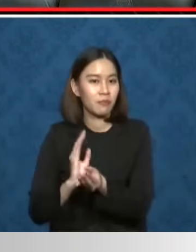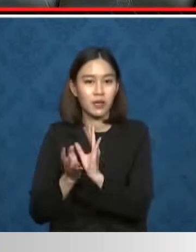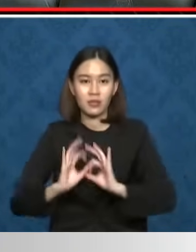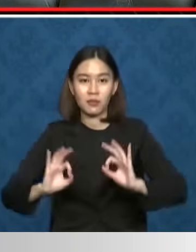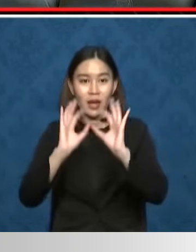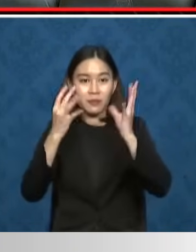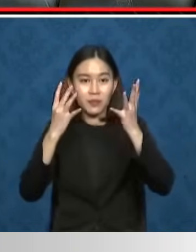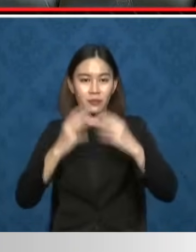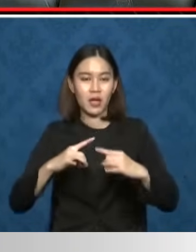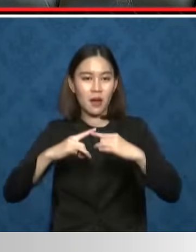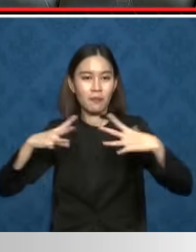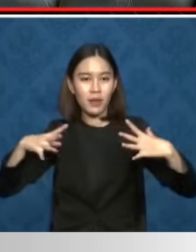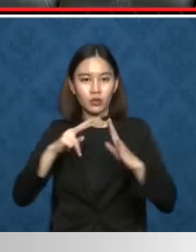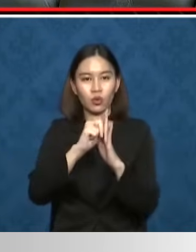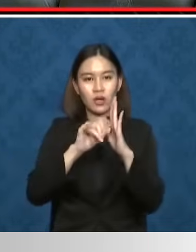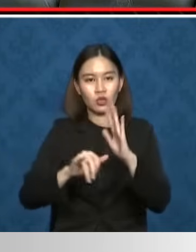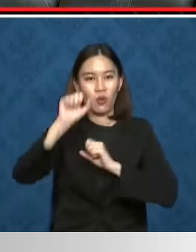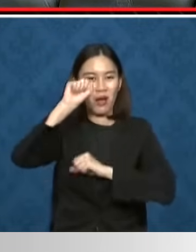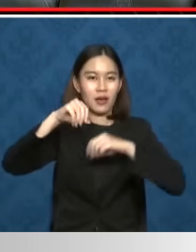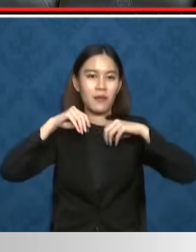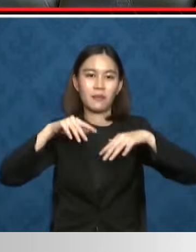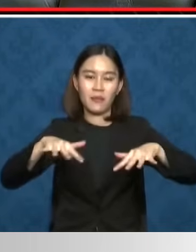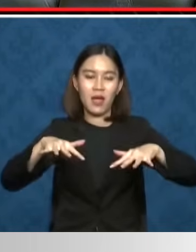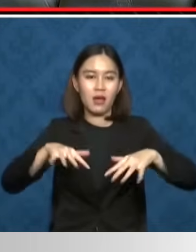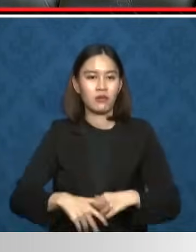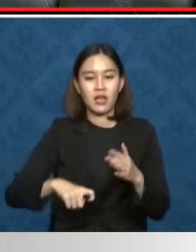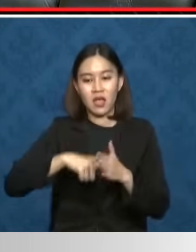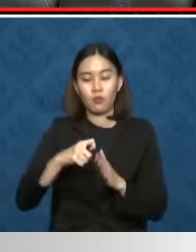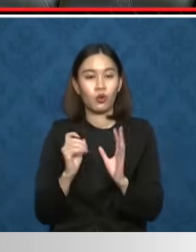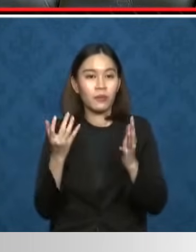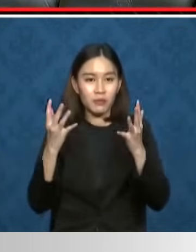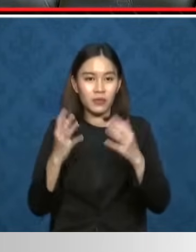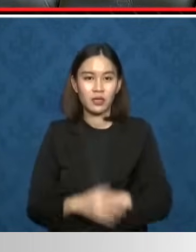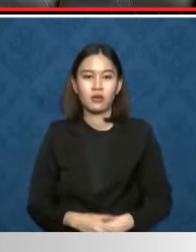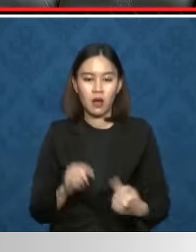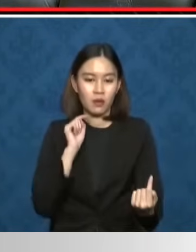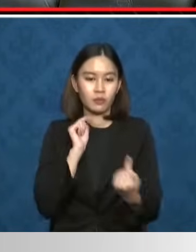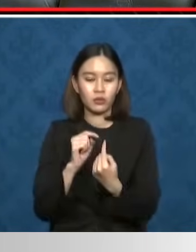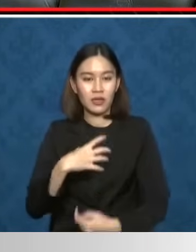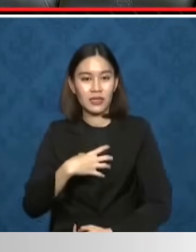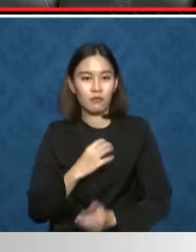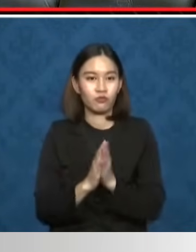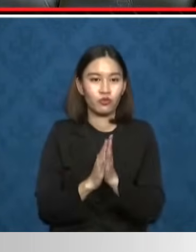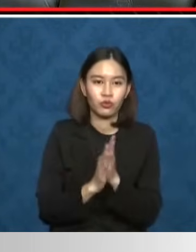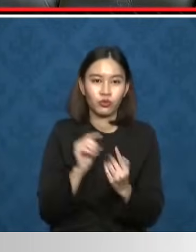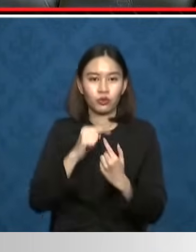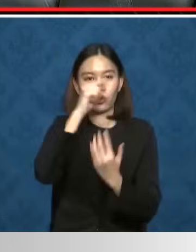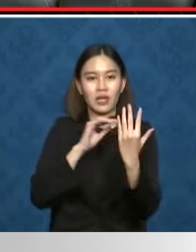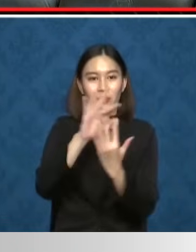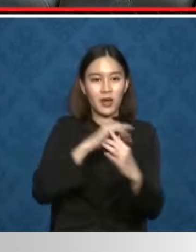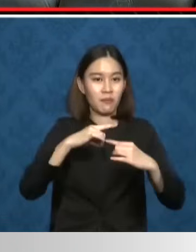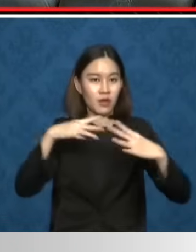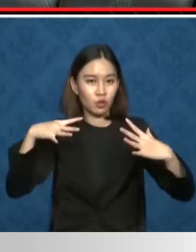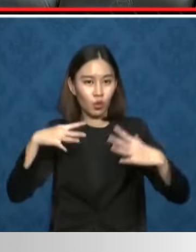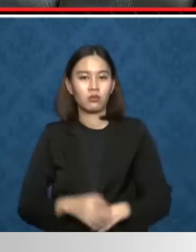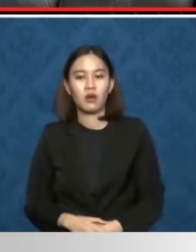ญครับไม่สอดคล้องกับนโยบายที่ประกาศไว้ไม่สมเหตุสมผลไม่ตอบโจทย์ความท้าทายของประเทศและไม่ตอบส